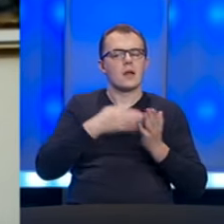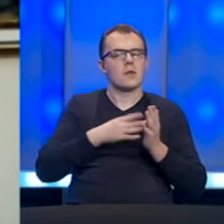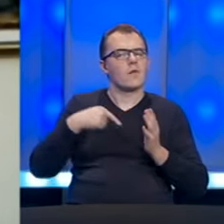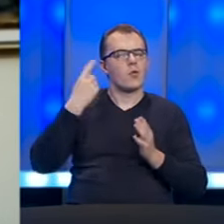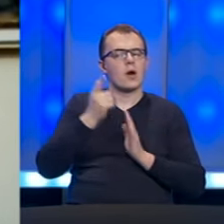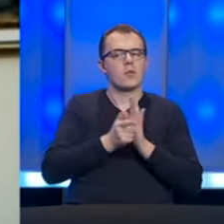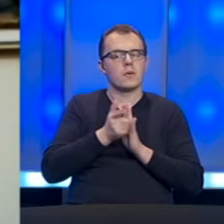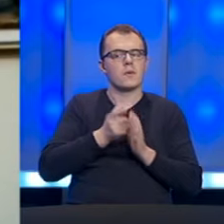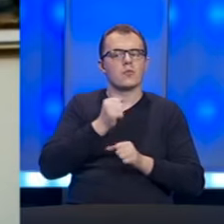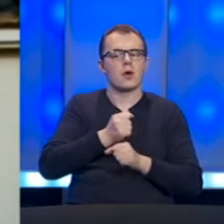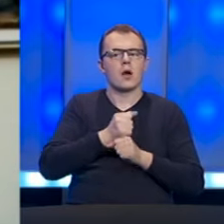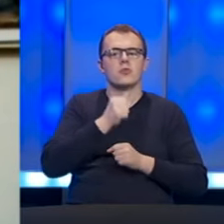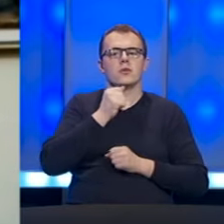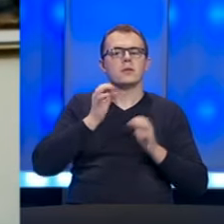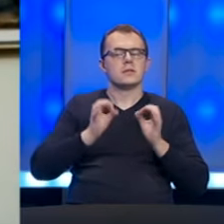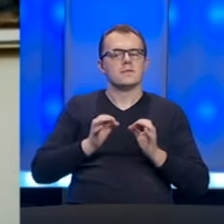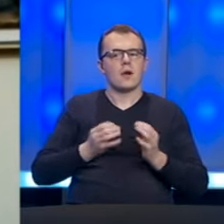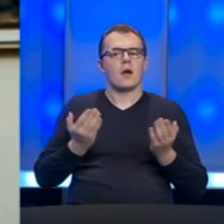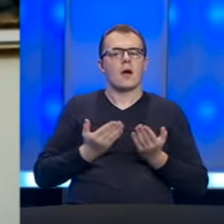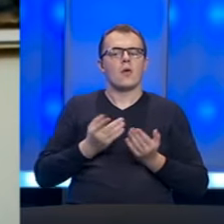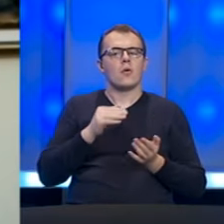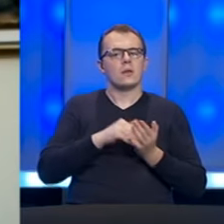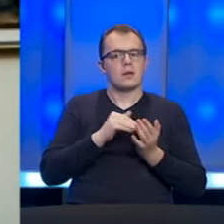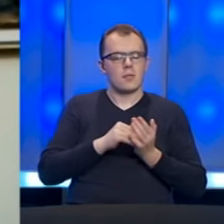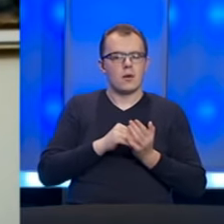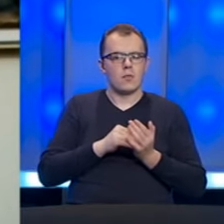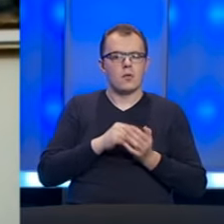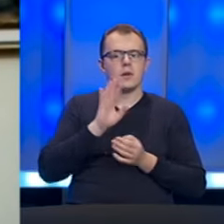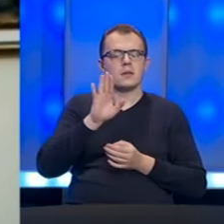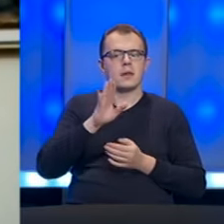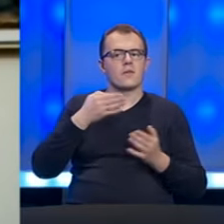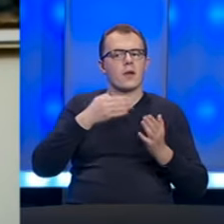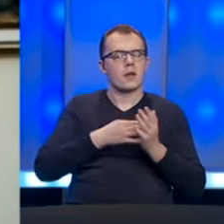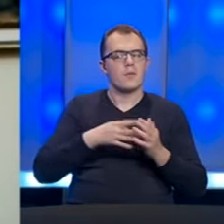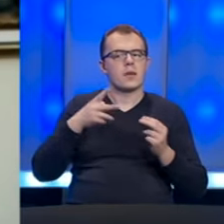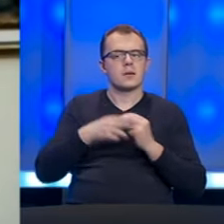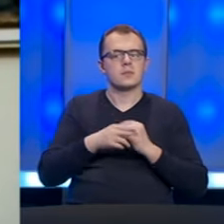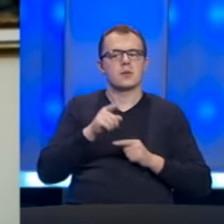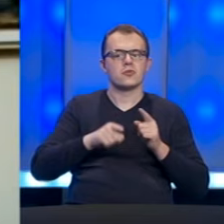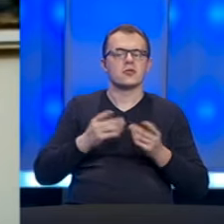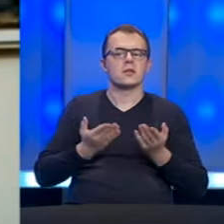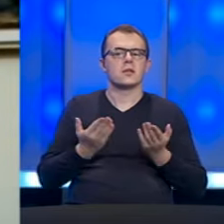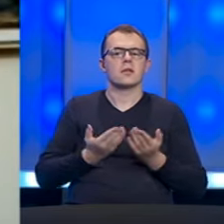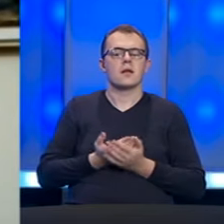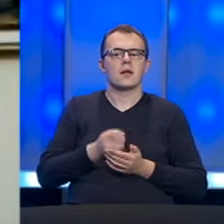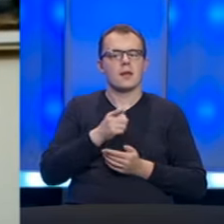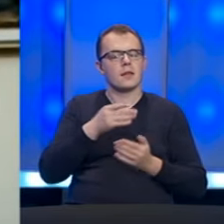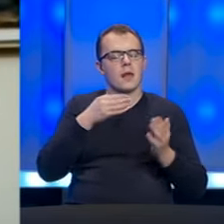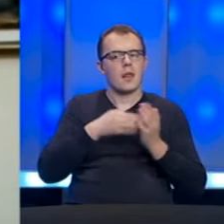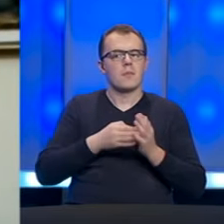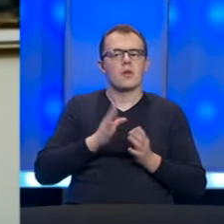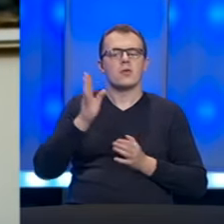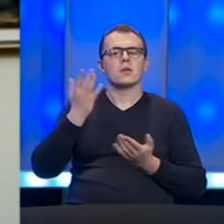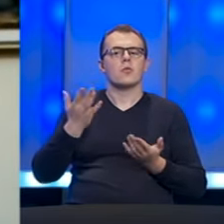narednom periodu uraditi, i svakako trebamo takve namjere spriječiti, jer te namjere idu